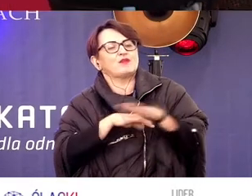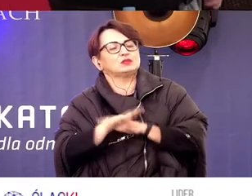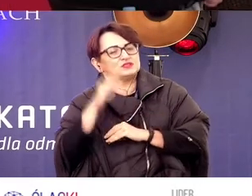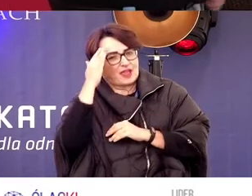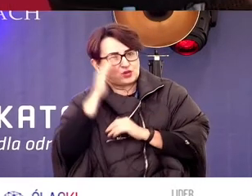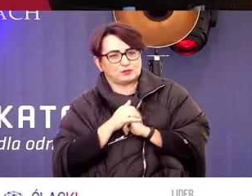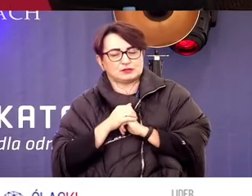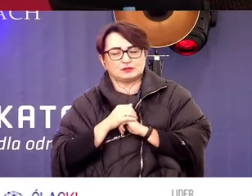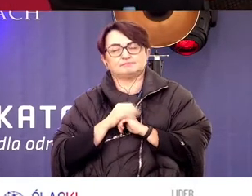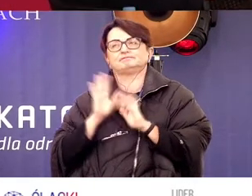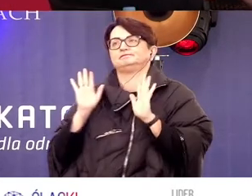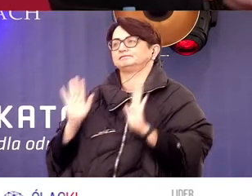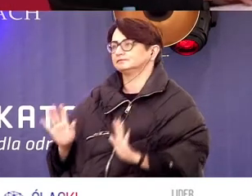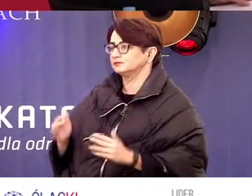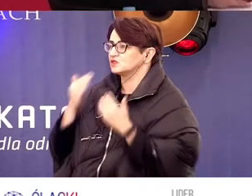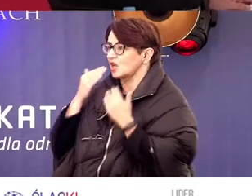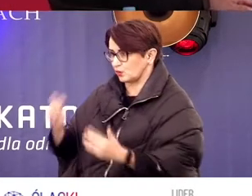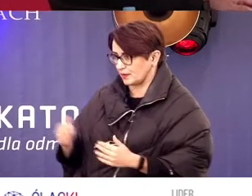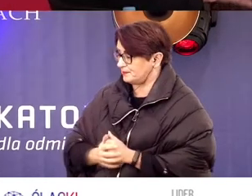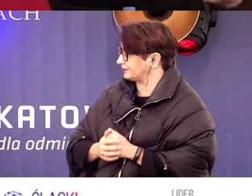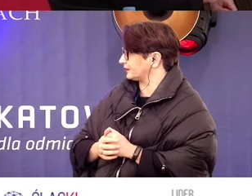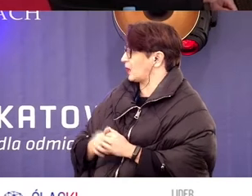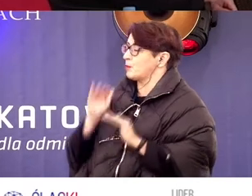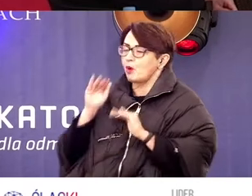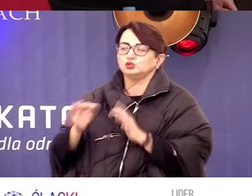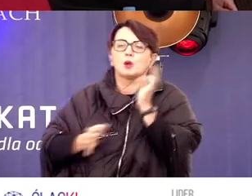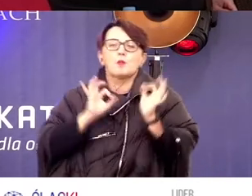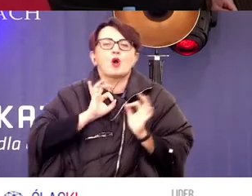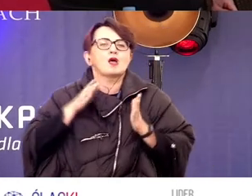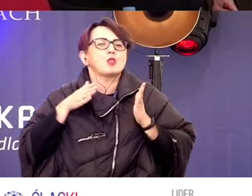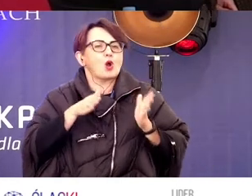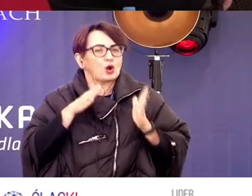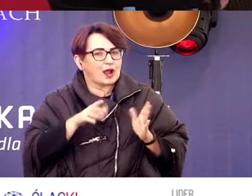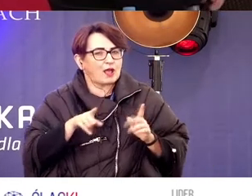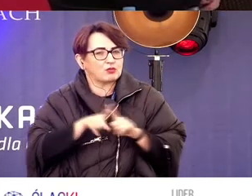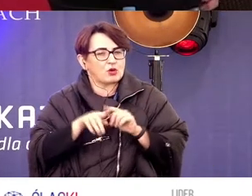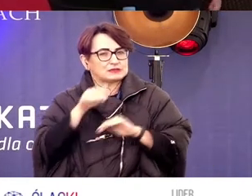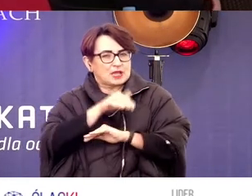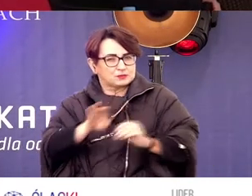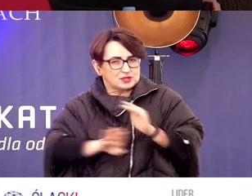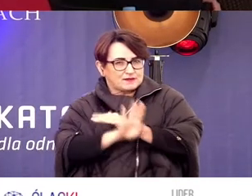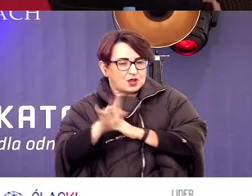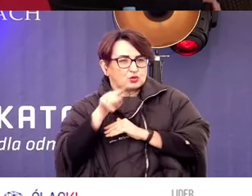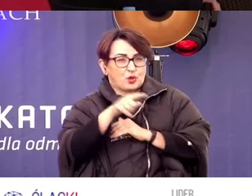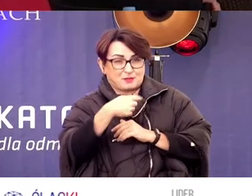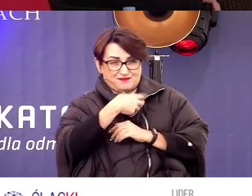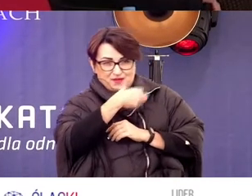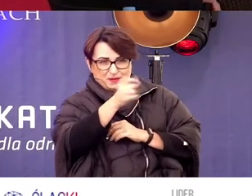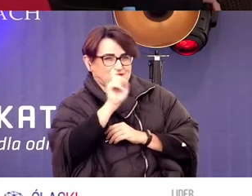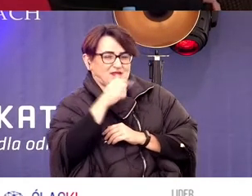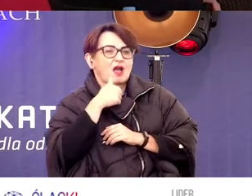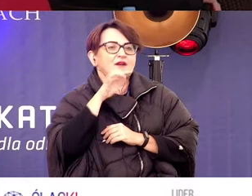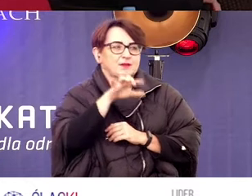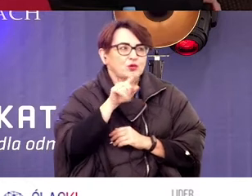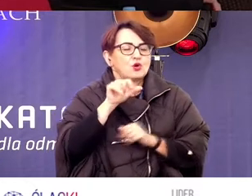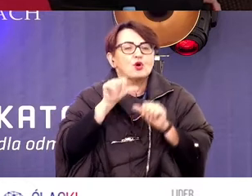Dziękuję bardzo. Może powiem parę słów, jaka była moja droga, raczej droga do dyplomacji niż dyplomacja mnie wybrała, ponieważ